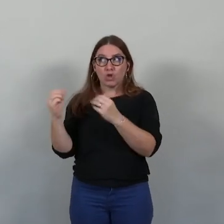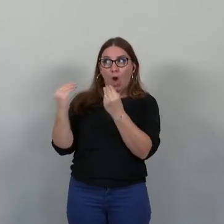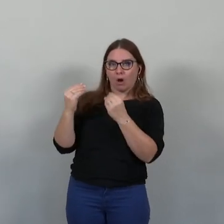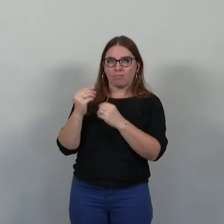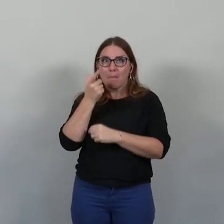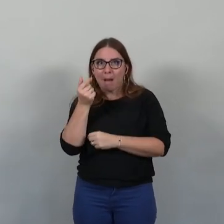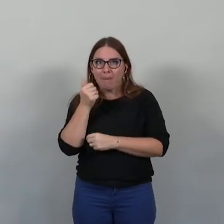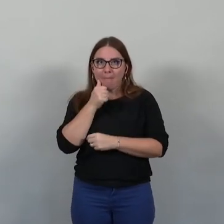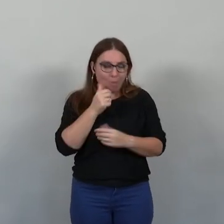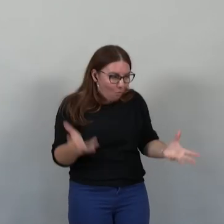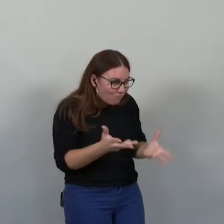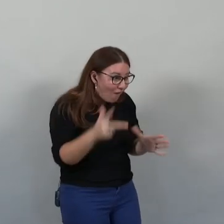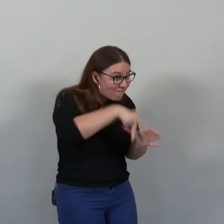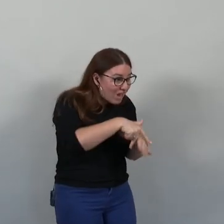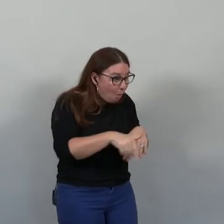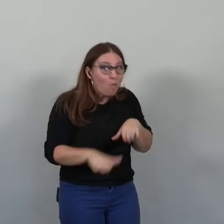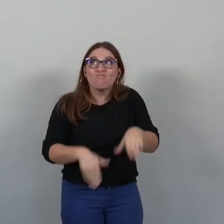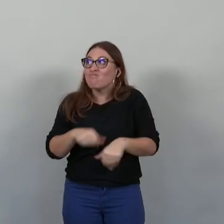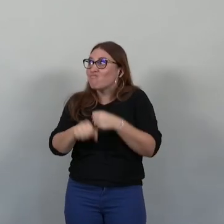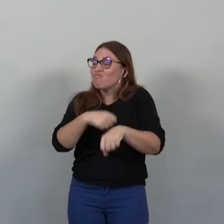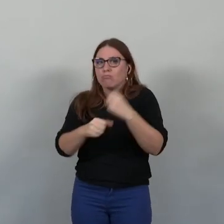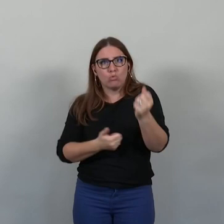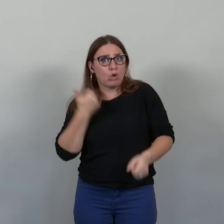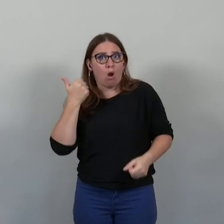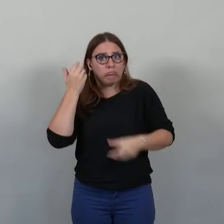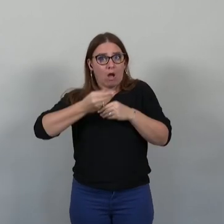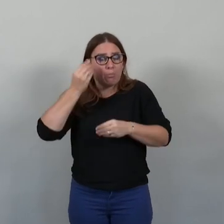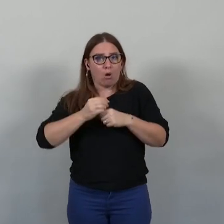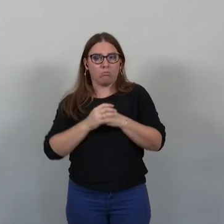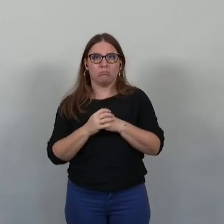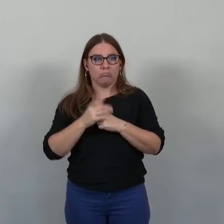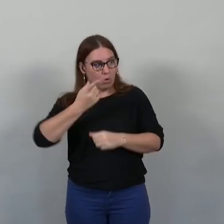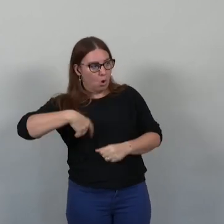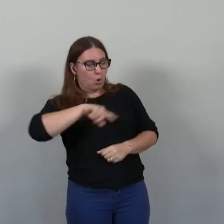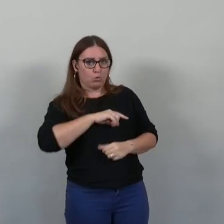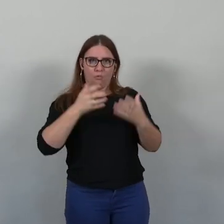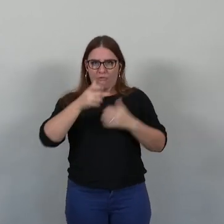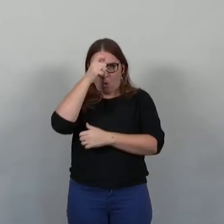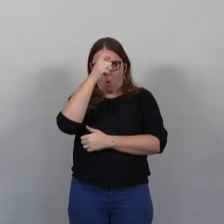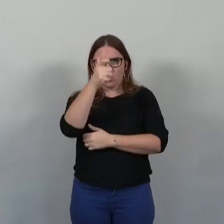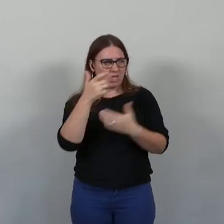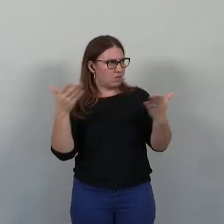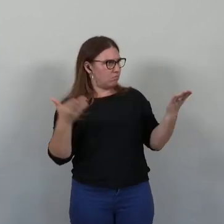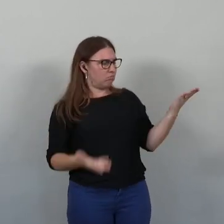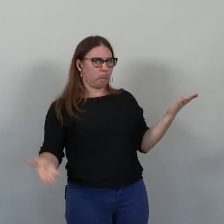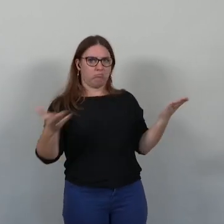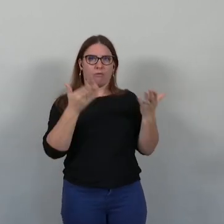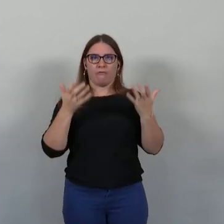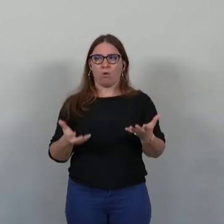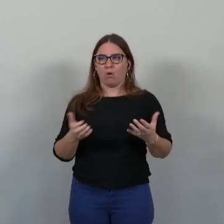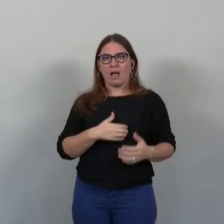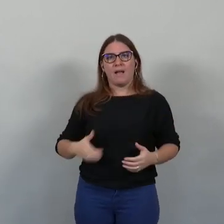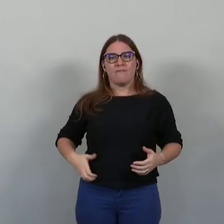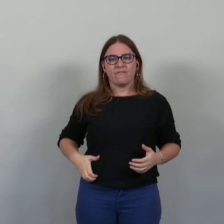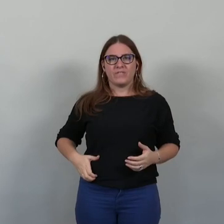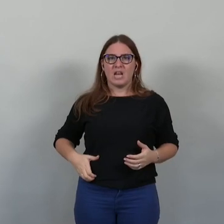parent ou tout seul alors au sein de ce conseil municipal nous souhaitons être cohérent cohérent nous estimons que la ville va